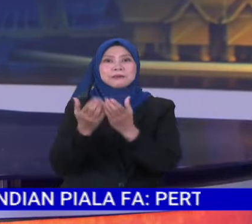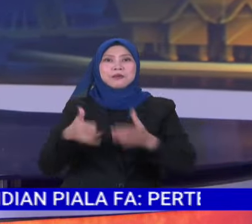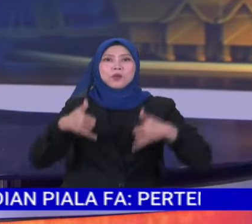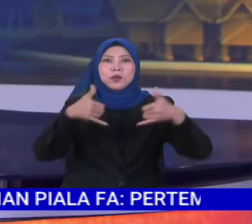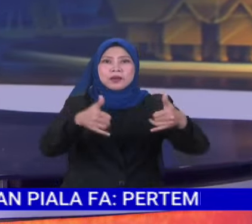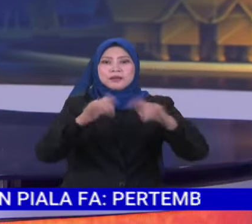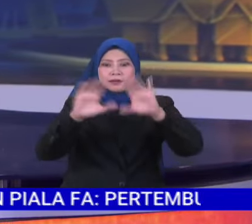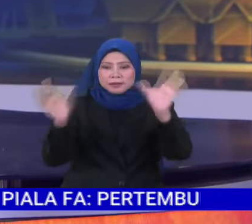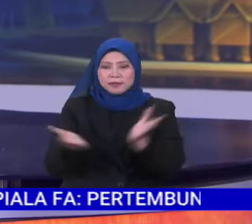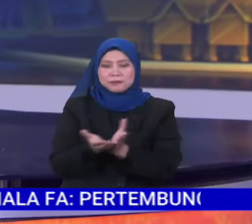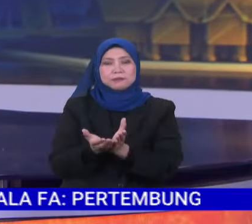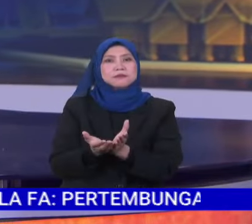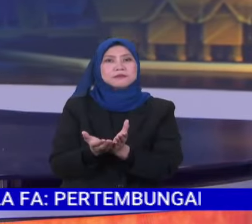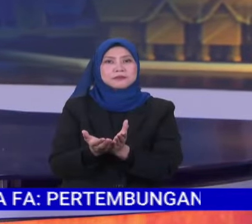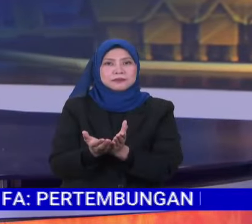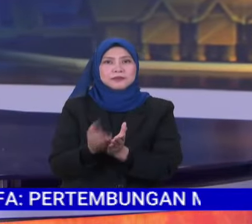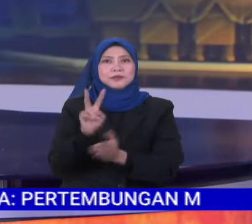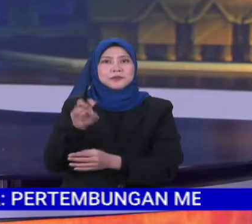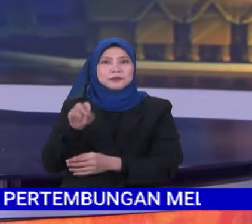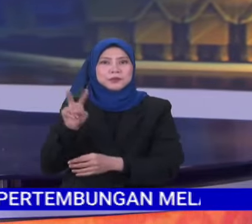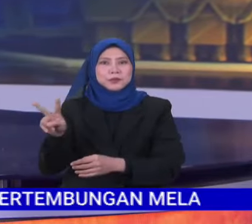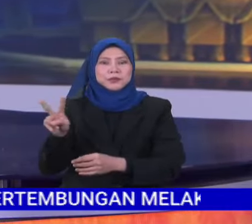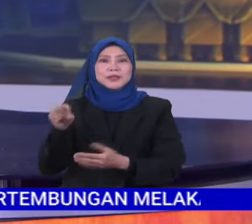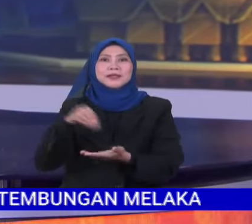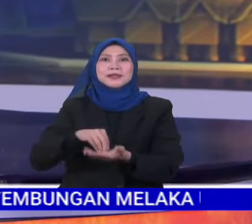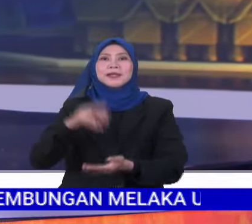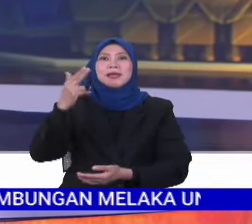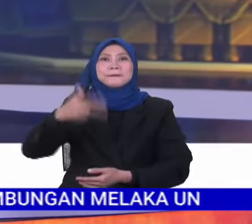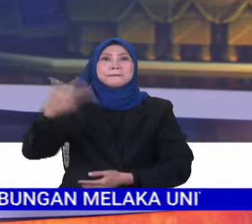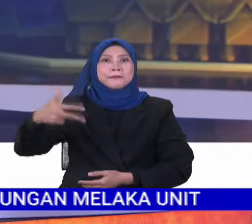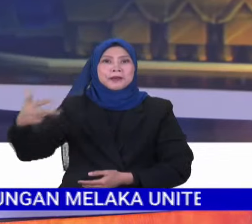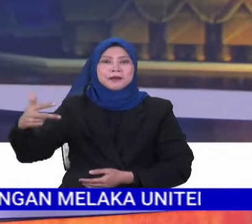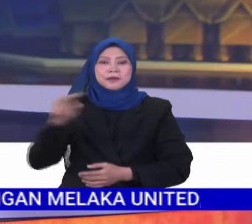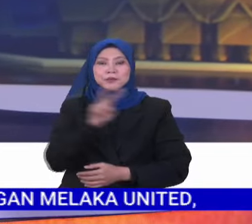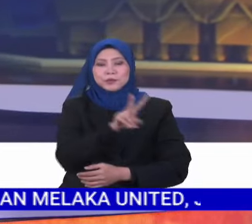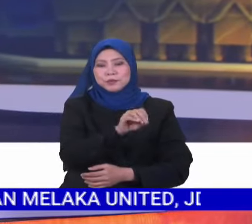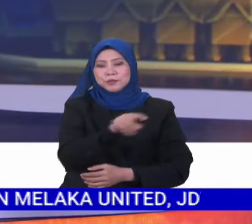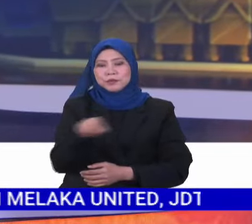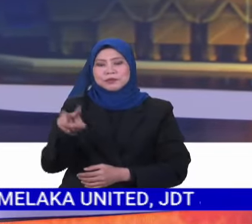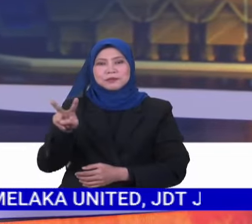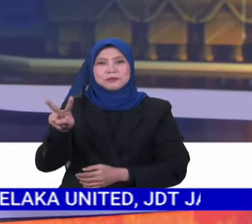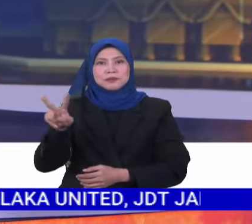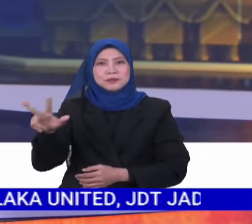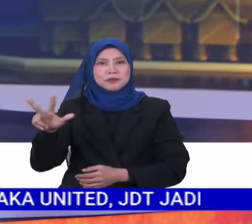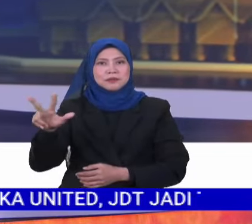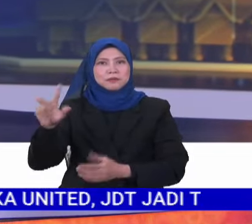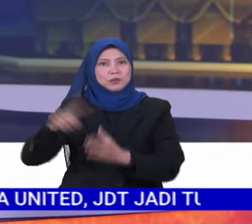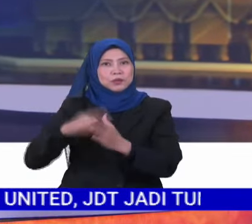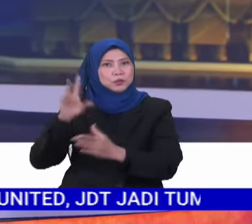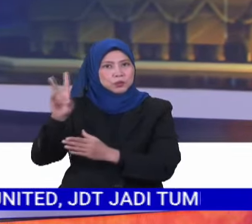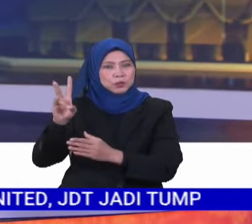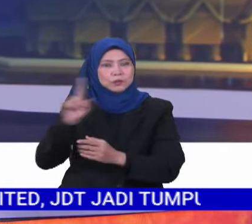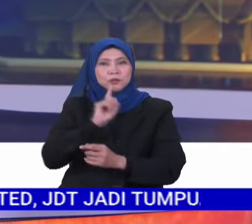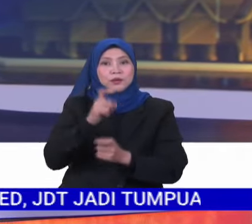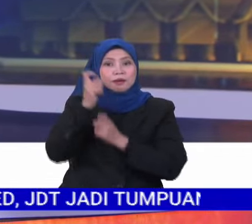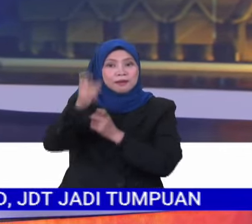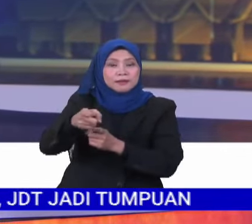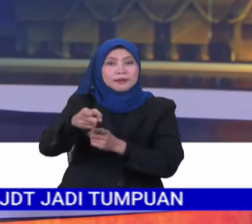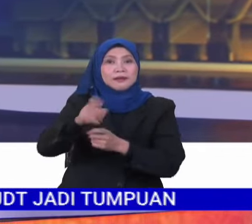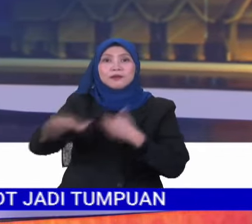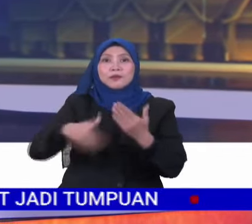2002 kejuaraan yang berlangsung di Copenhagen Denmark pada 20 hingga 27 Itu menawarkan Hadiah uang tunai